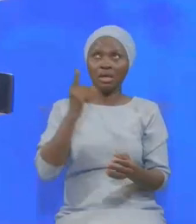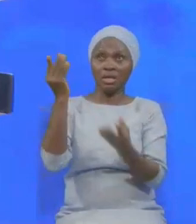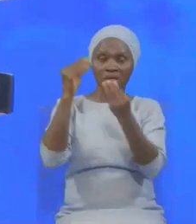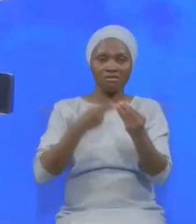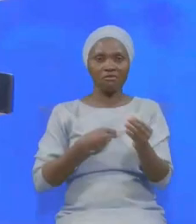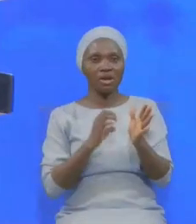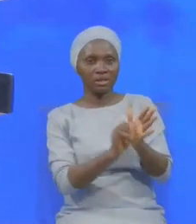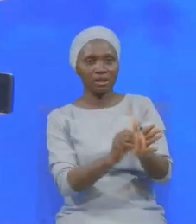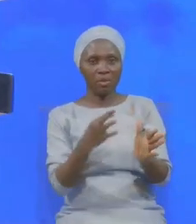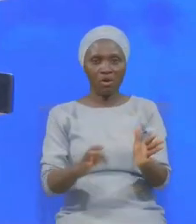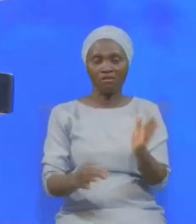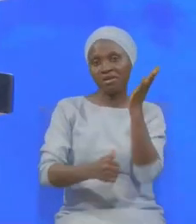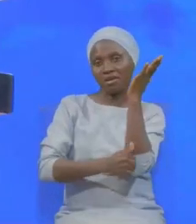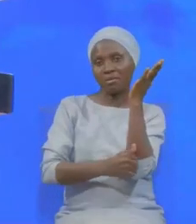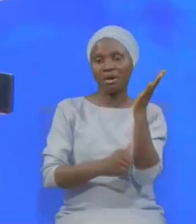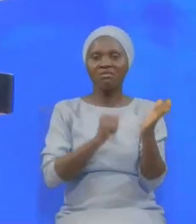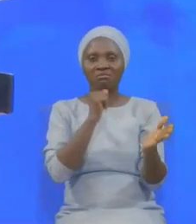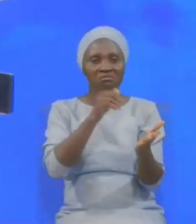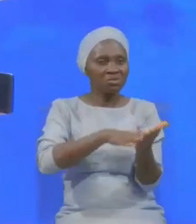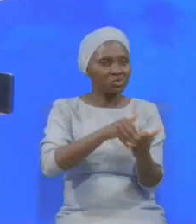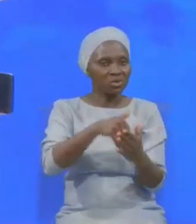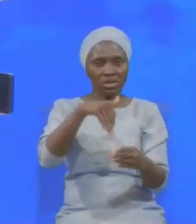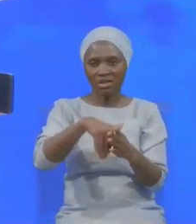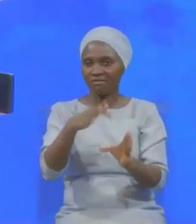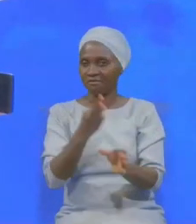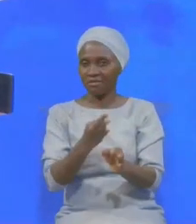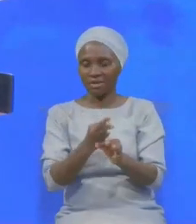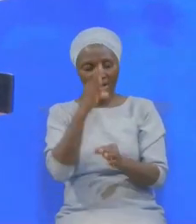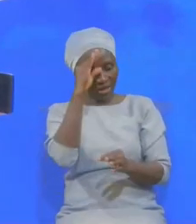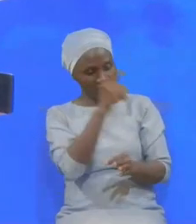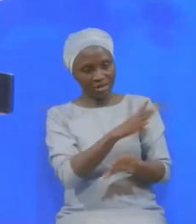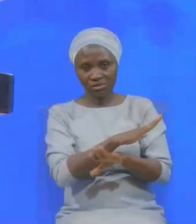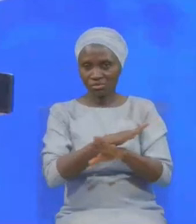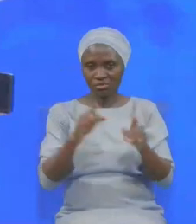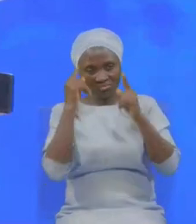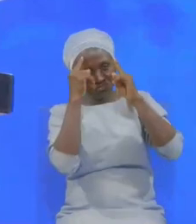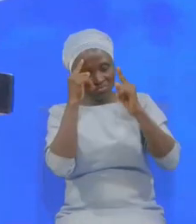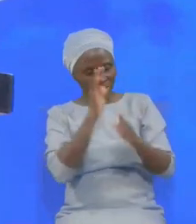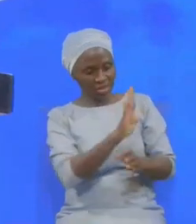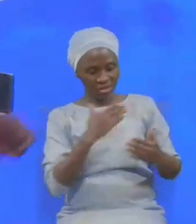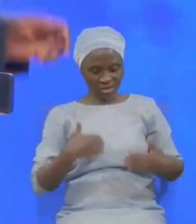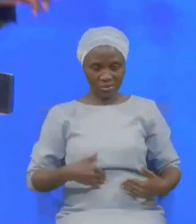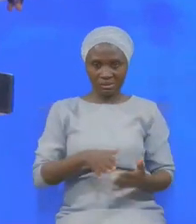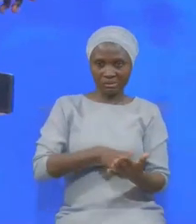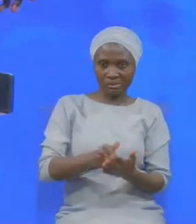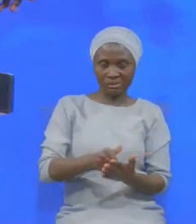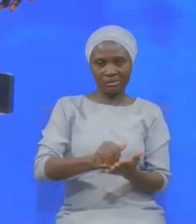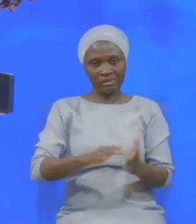donne l'exemple d'Abraham. Il ne faiblit pas dans la foi. Il ne considéra pas que son corps était